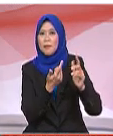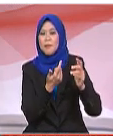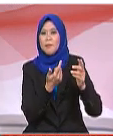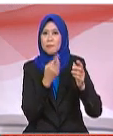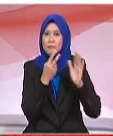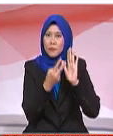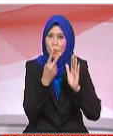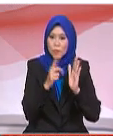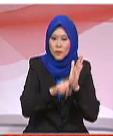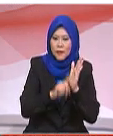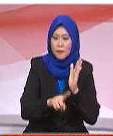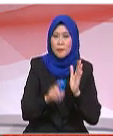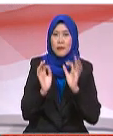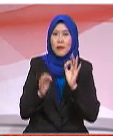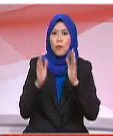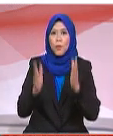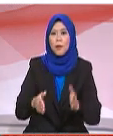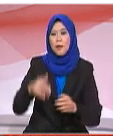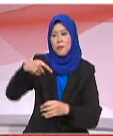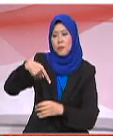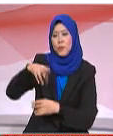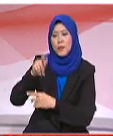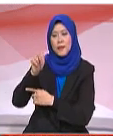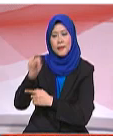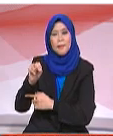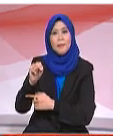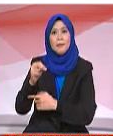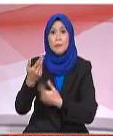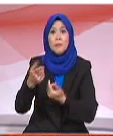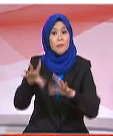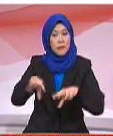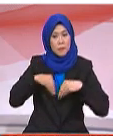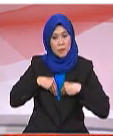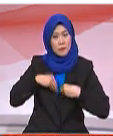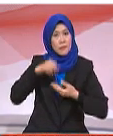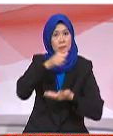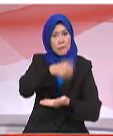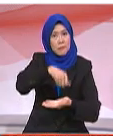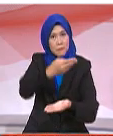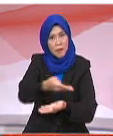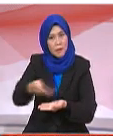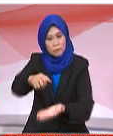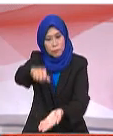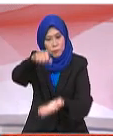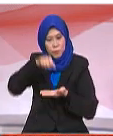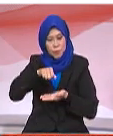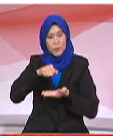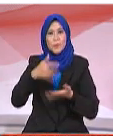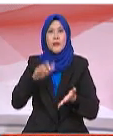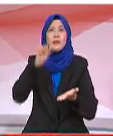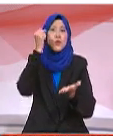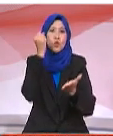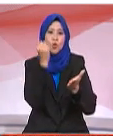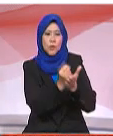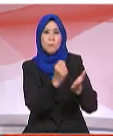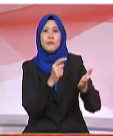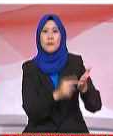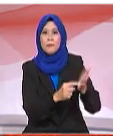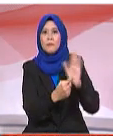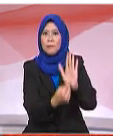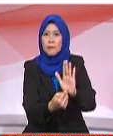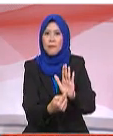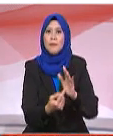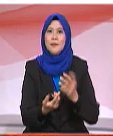Kemudian kalau dia orang Putatan, kita akan cop sebagai tanda ia telah menerima. Dan kaunter kedua pula dia akan mengambil